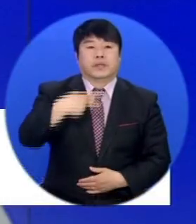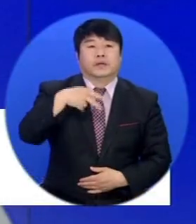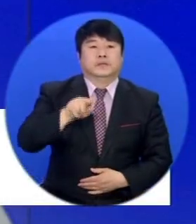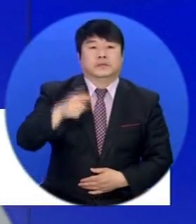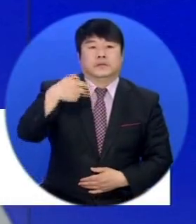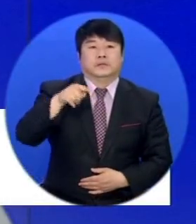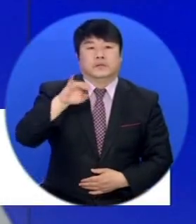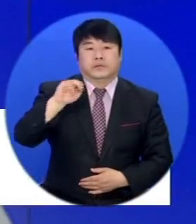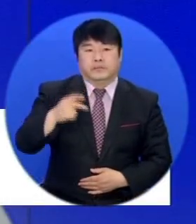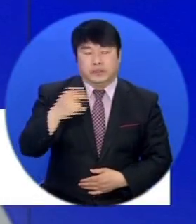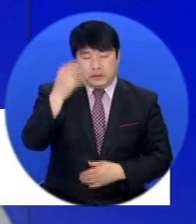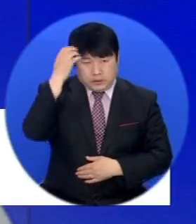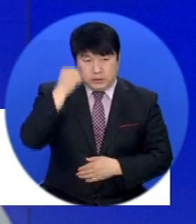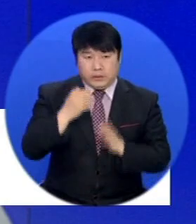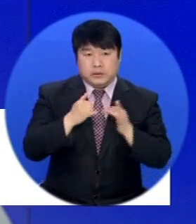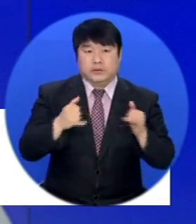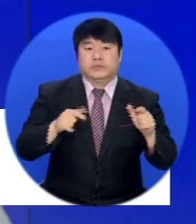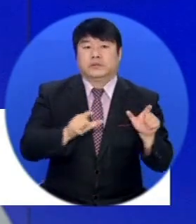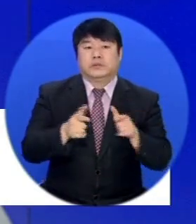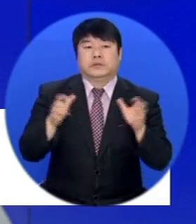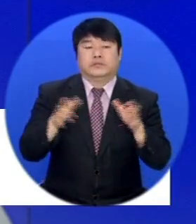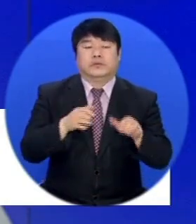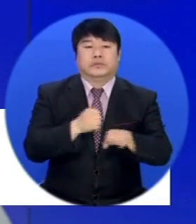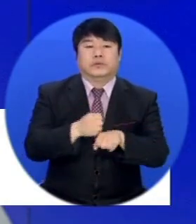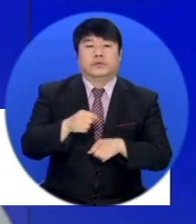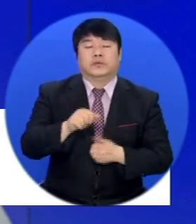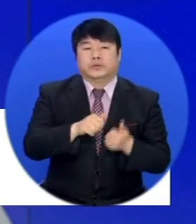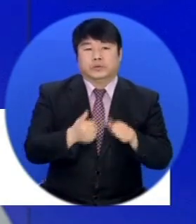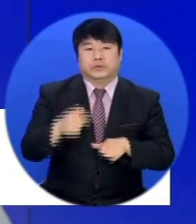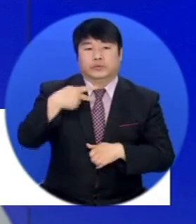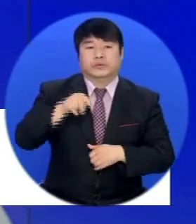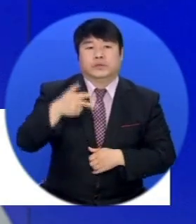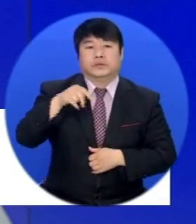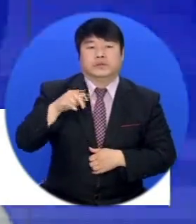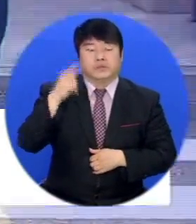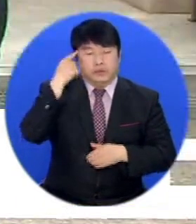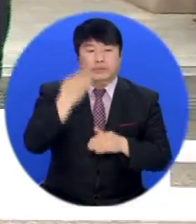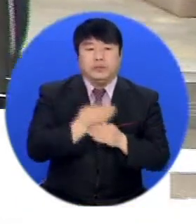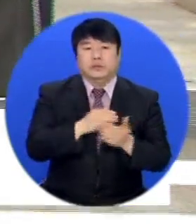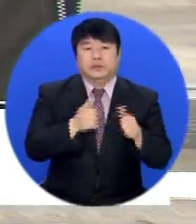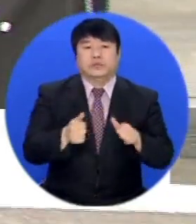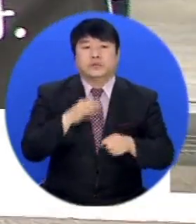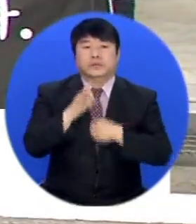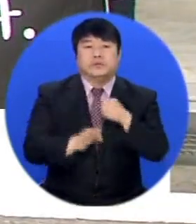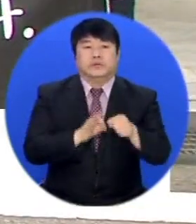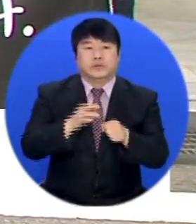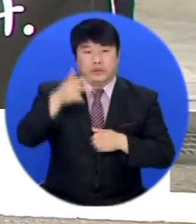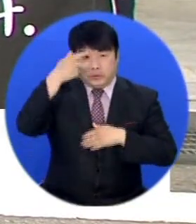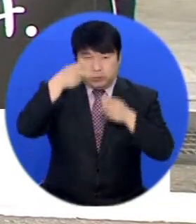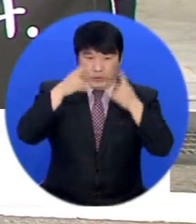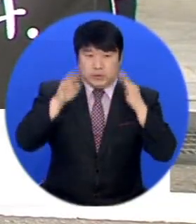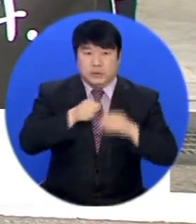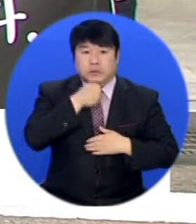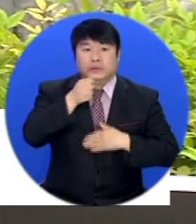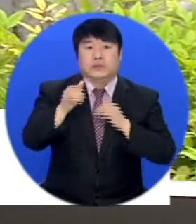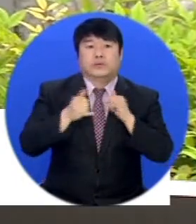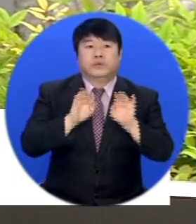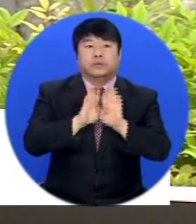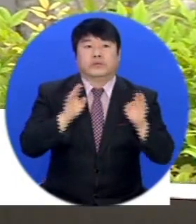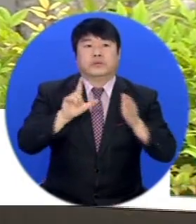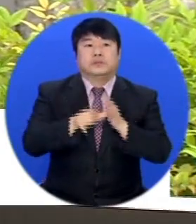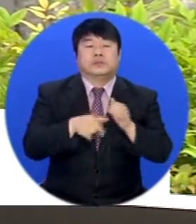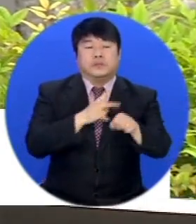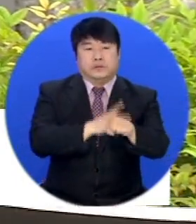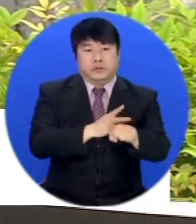서정민을 기억하는 사람들 모임은 고 서정민 박사의 사망 10주기인 오늘 조선대에서 기자회견을 열고 시간